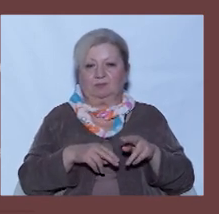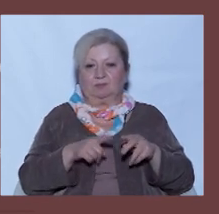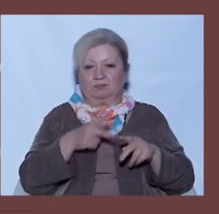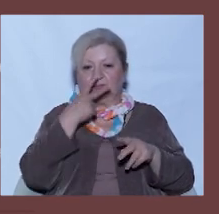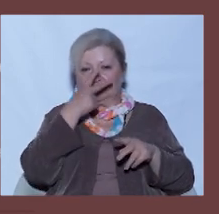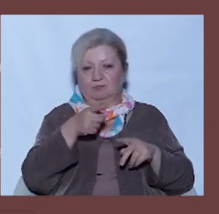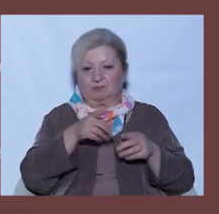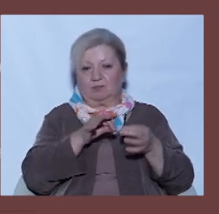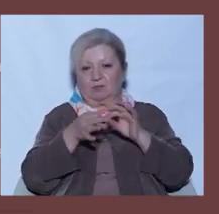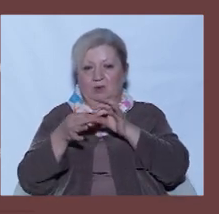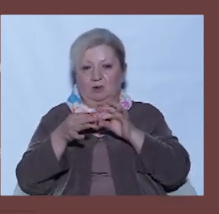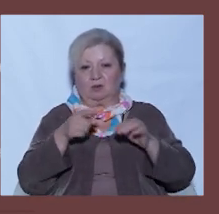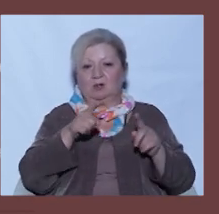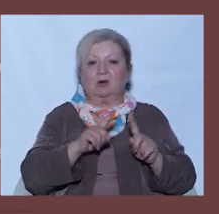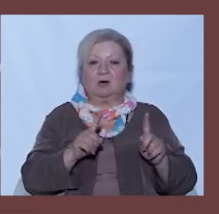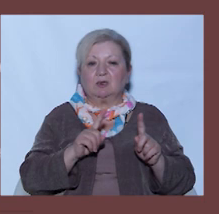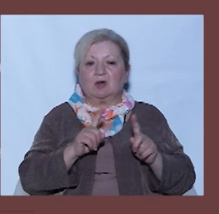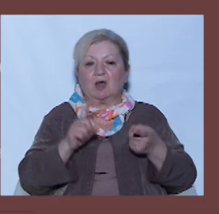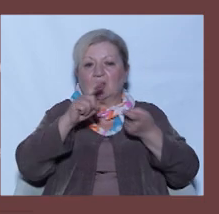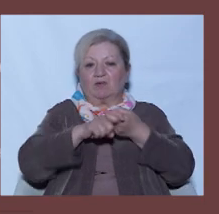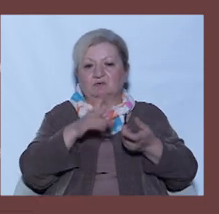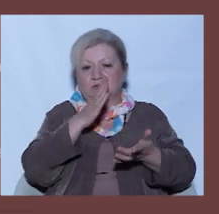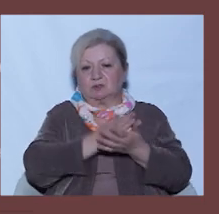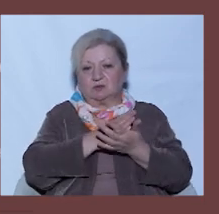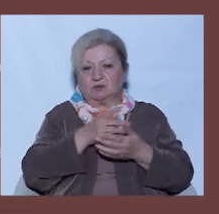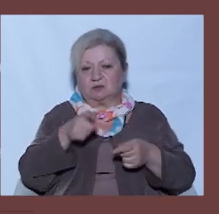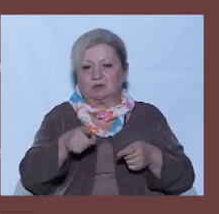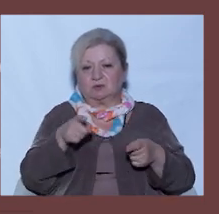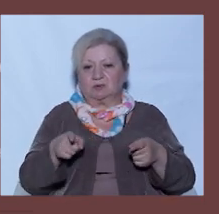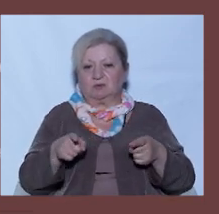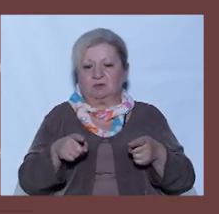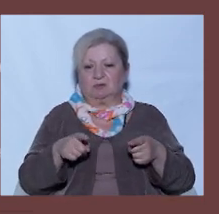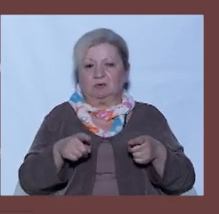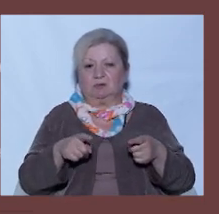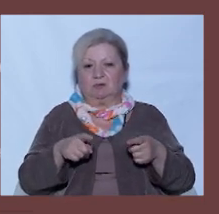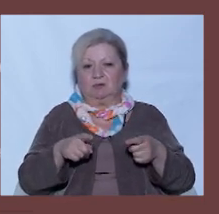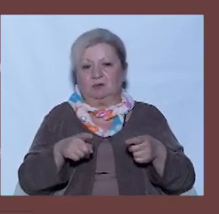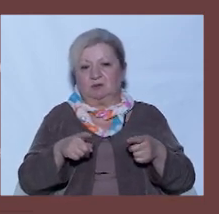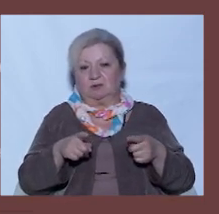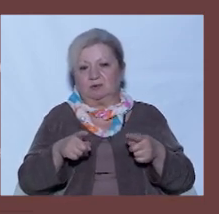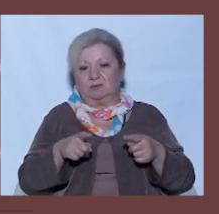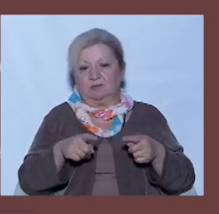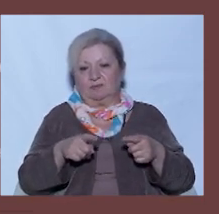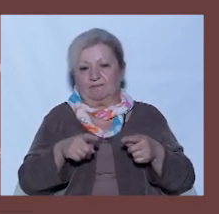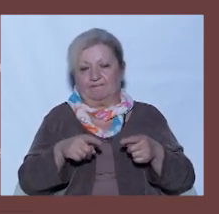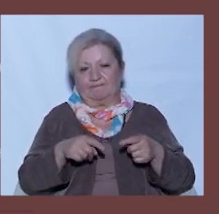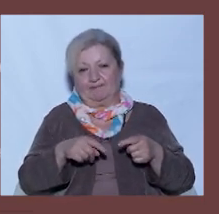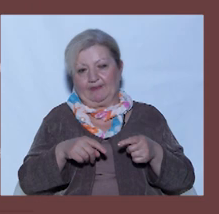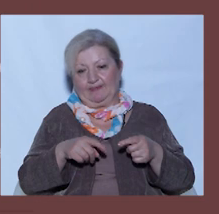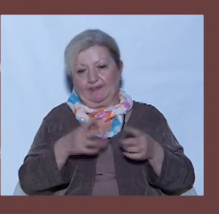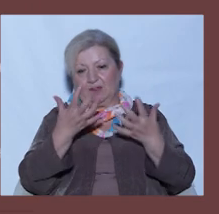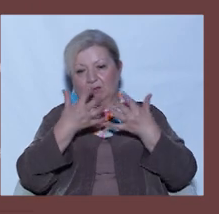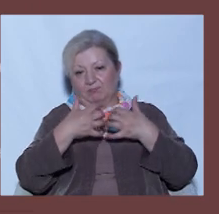პროცესს. რა კავშირი აქვს, აი აქ არის მოყვანილი კავშირი, რა